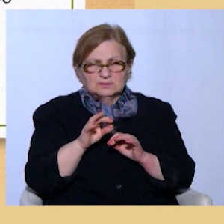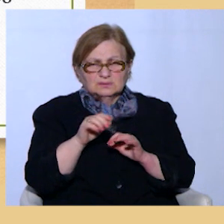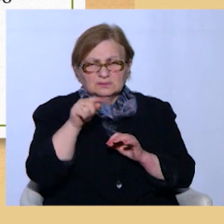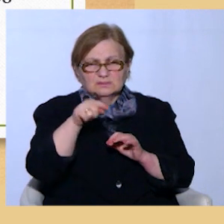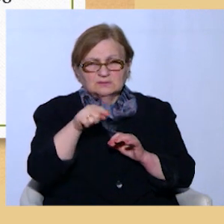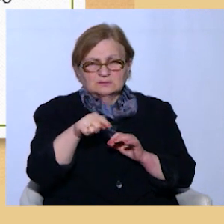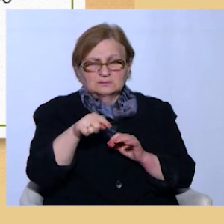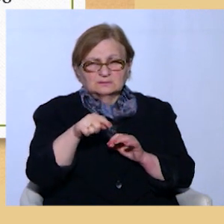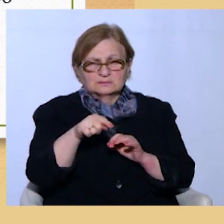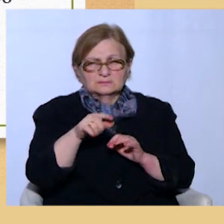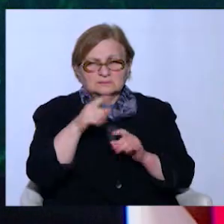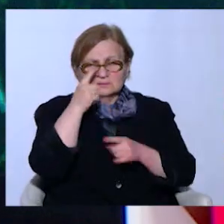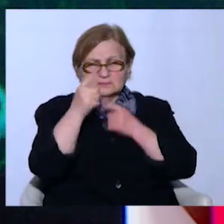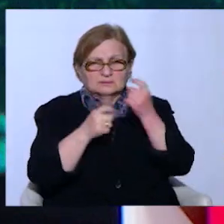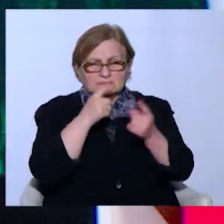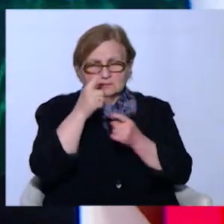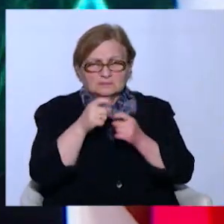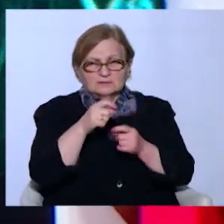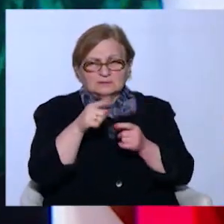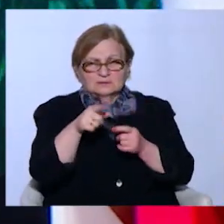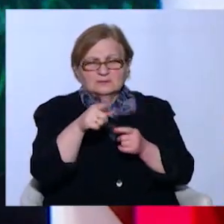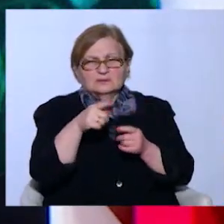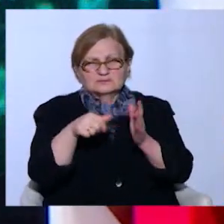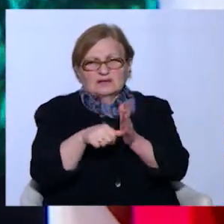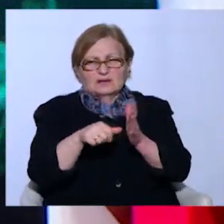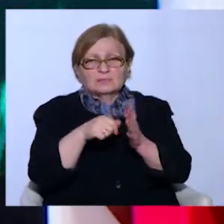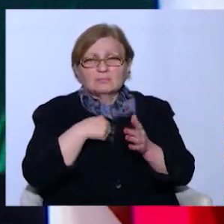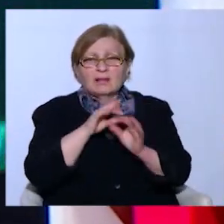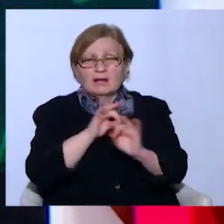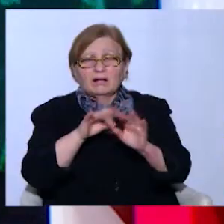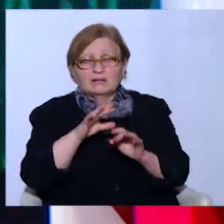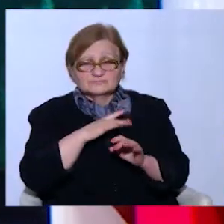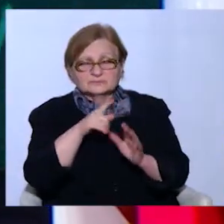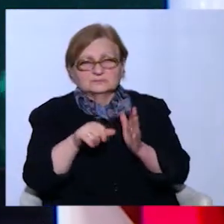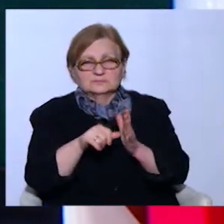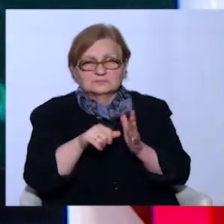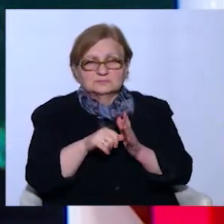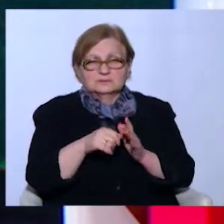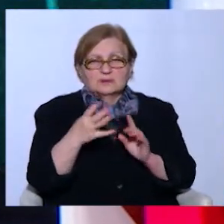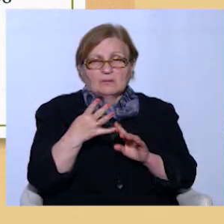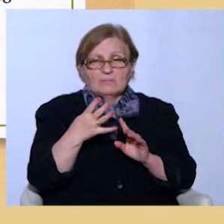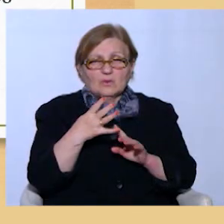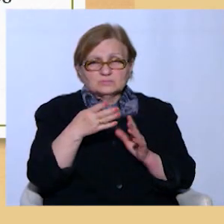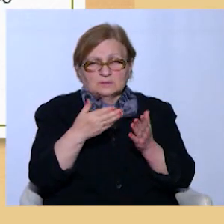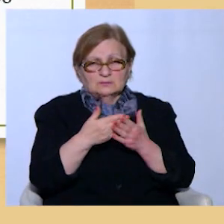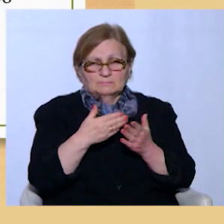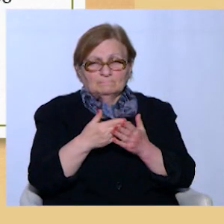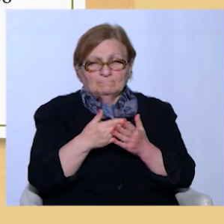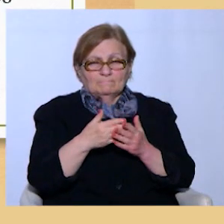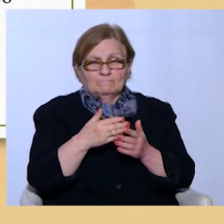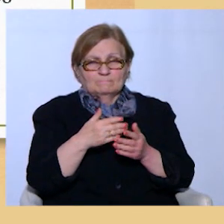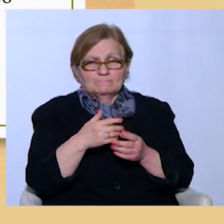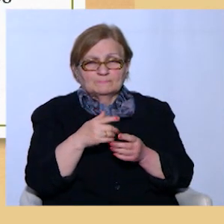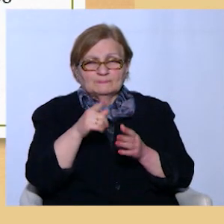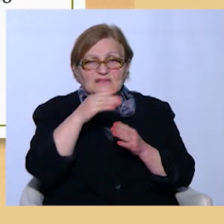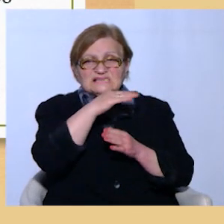აქ მოცემული ინფორმაცია დაგეხმარებათ ამათ ამოხსნაში. აი მაგალითად მე-4-ს რო შემხედოთ, არის წილადი და მის